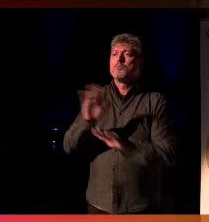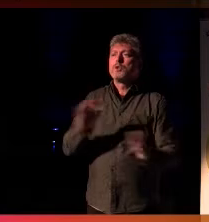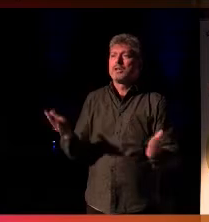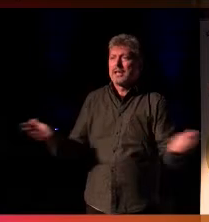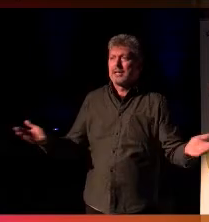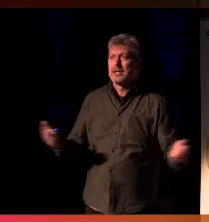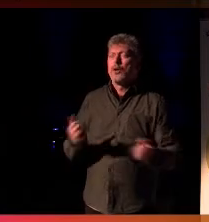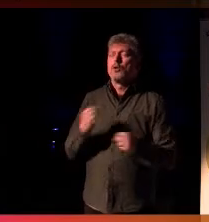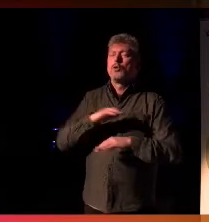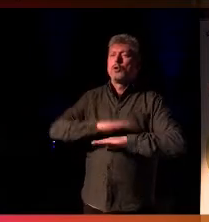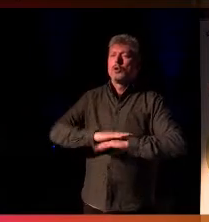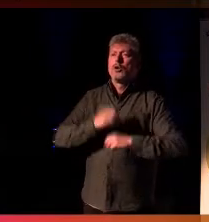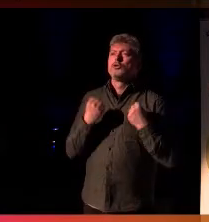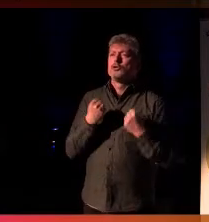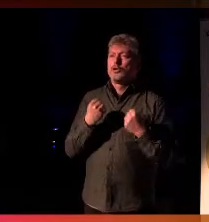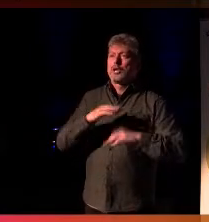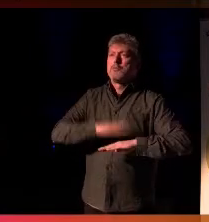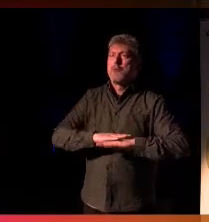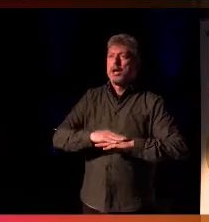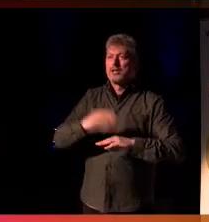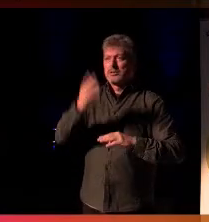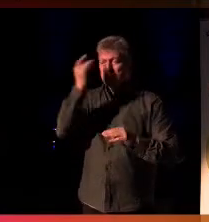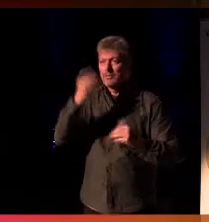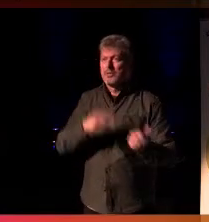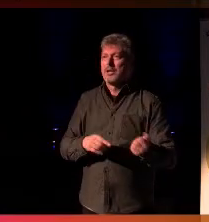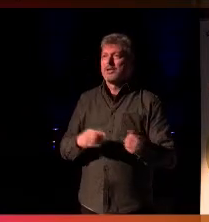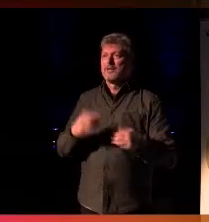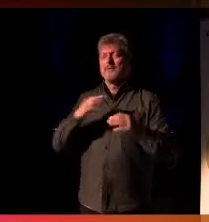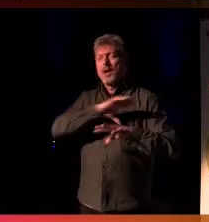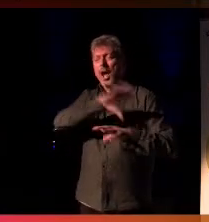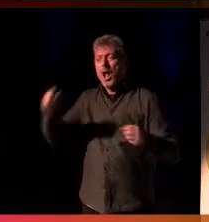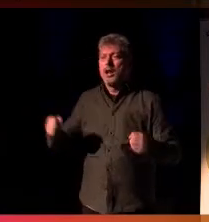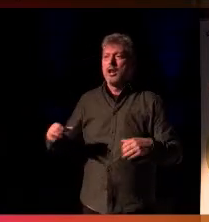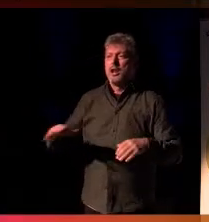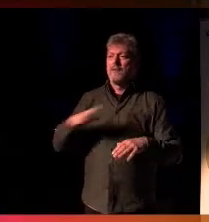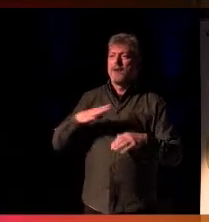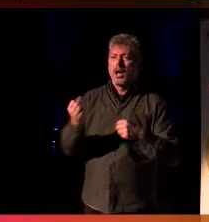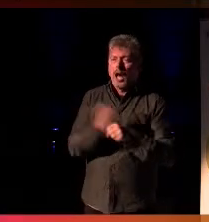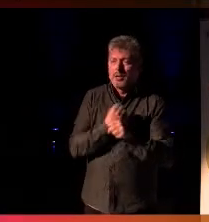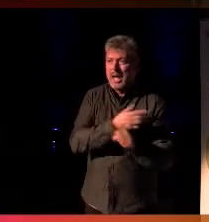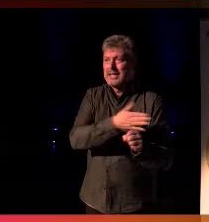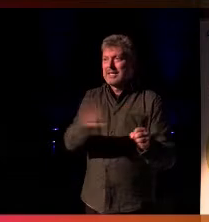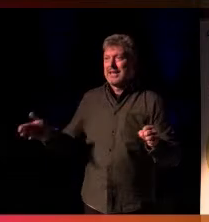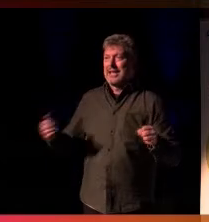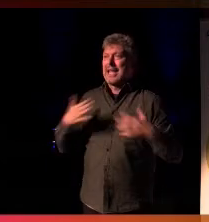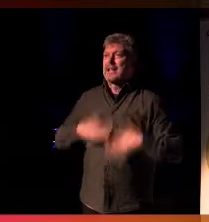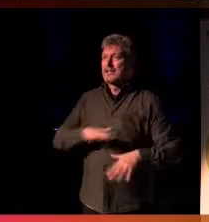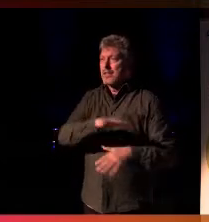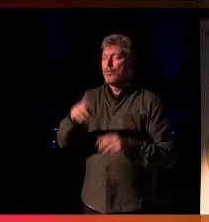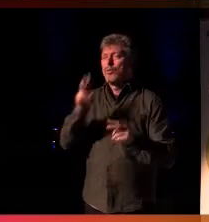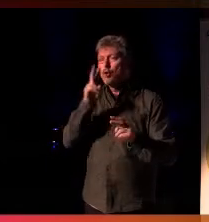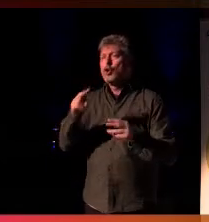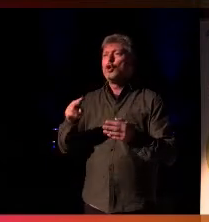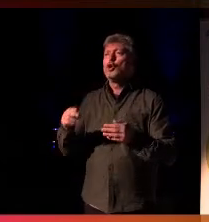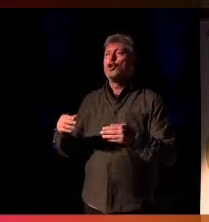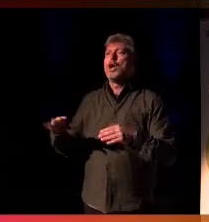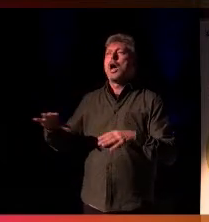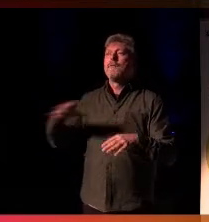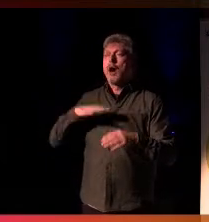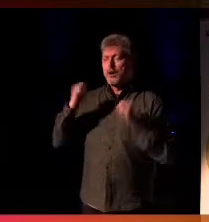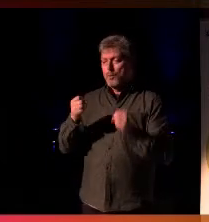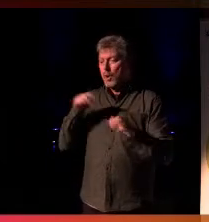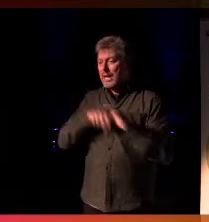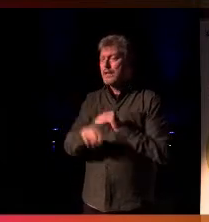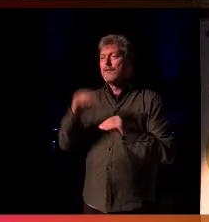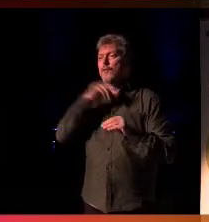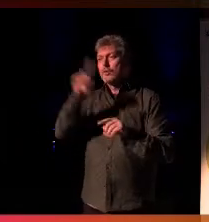sykepleiere, hos leger, ergoterapeuter, fysioterapeuter, helsefagarbeidere. Og vi må ha nye fag inn, folk som kan